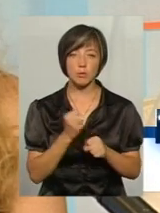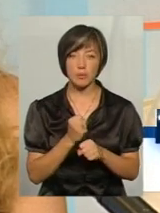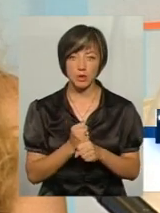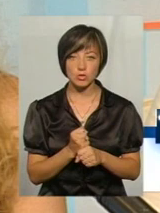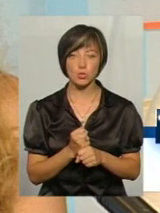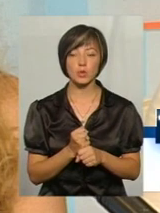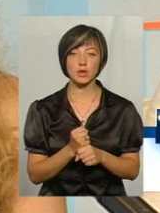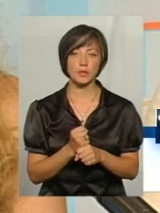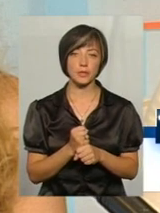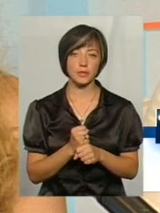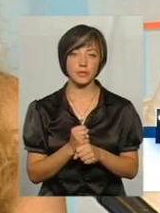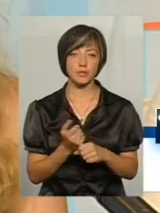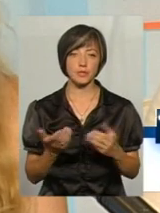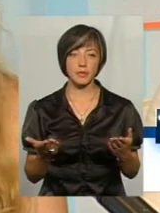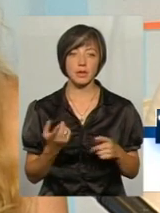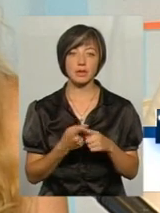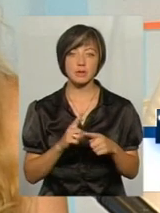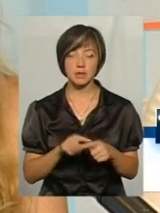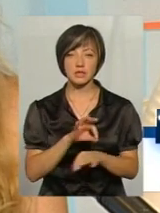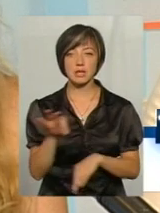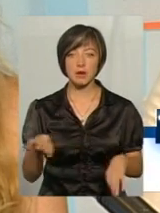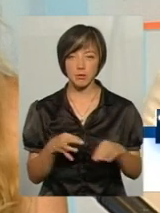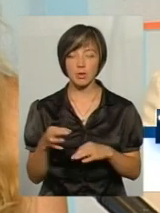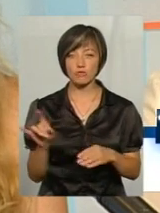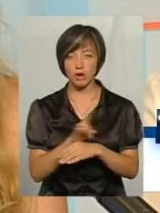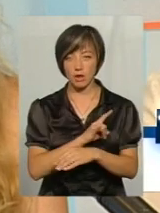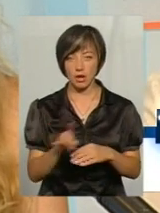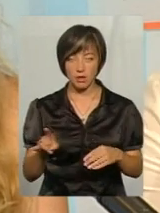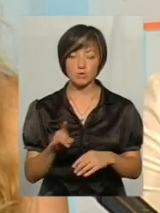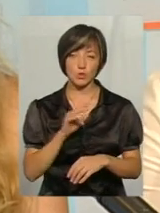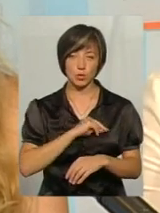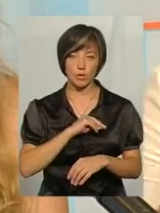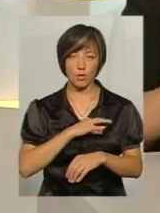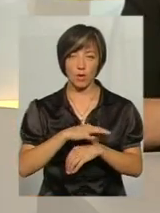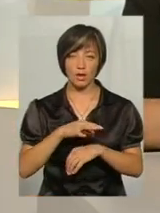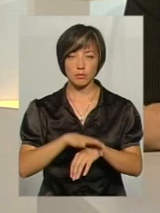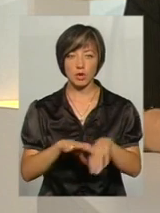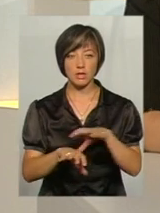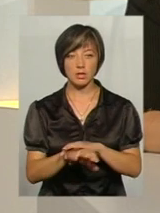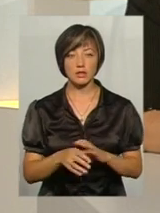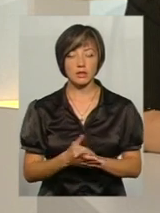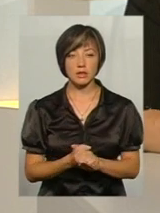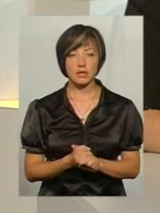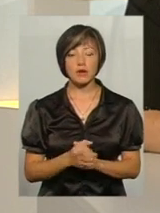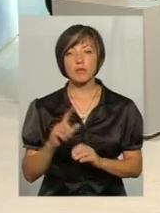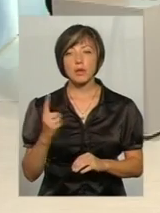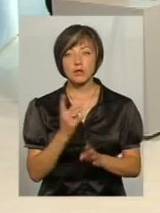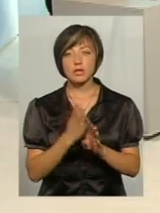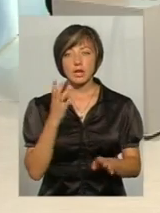попрацюйте. Ця схема шахрайська, яка призводить до трудової експлуатації. Що потрібно ще робити? Тікати. Ще в першу